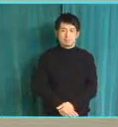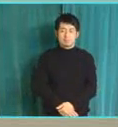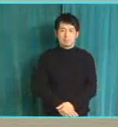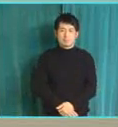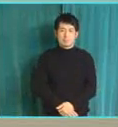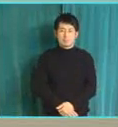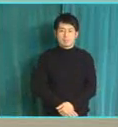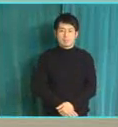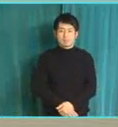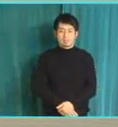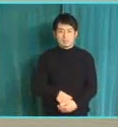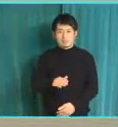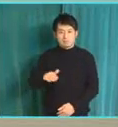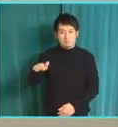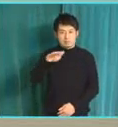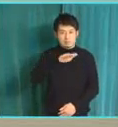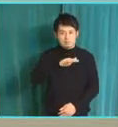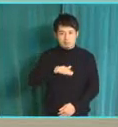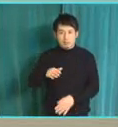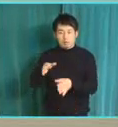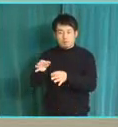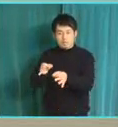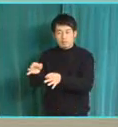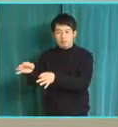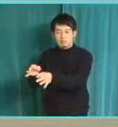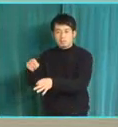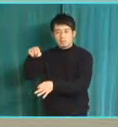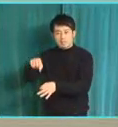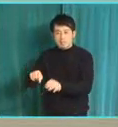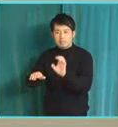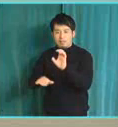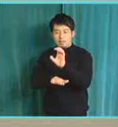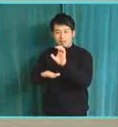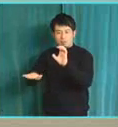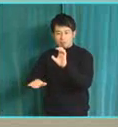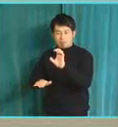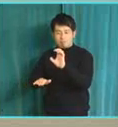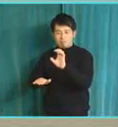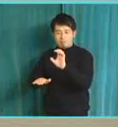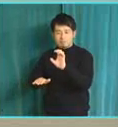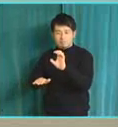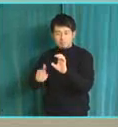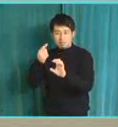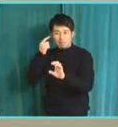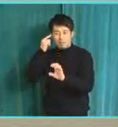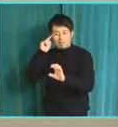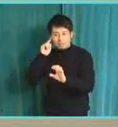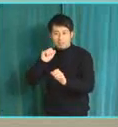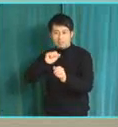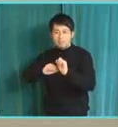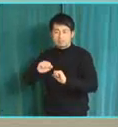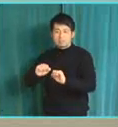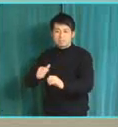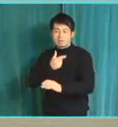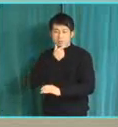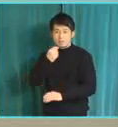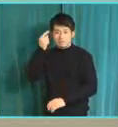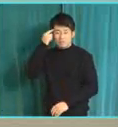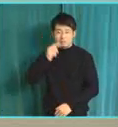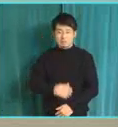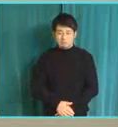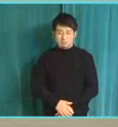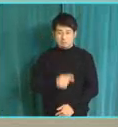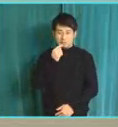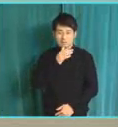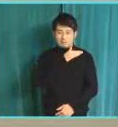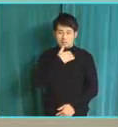あえずそれぞれのブースで何かできることを一つやってもらおうかなというところと、我々も委員会としてどういうことができるかなというのを今模索している